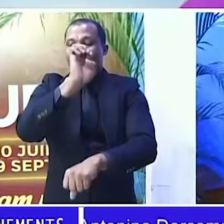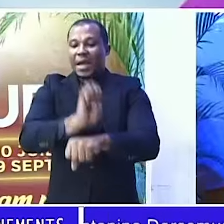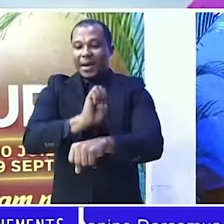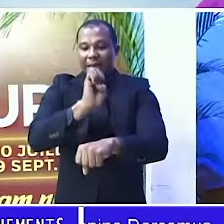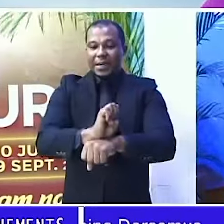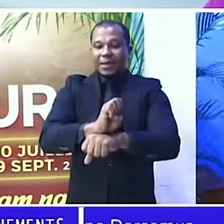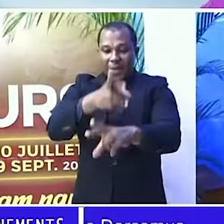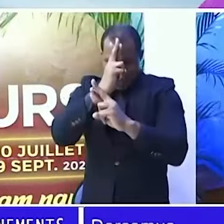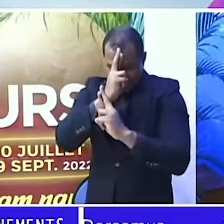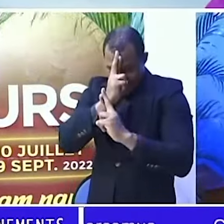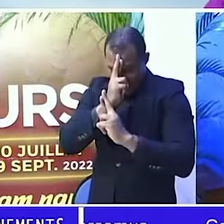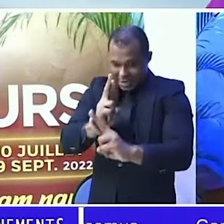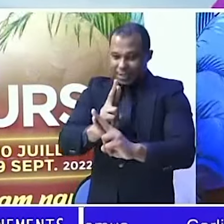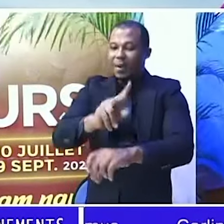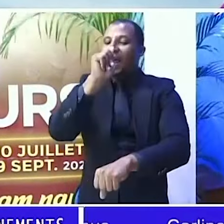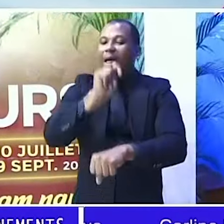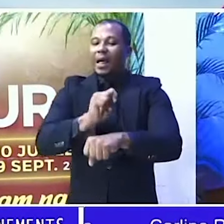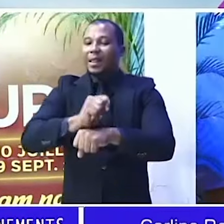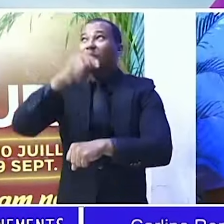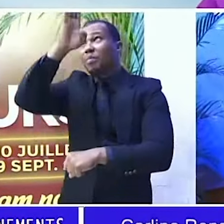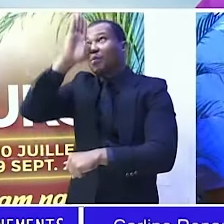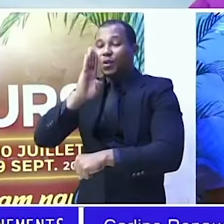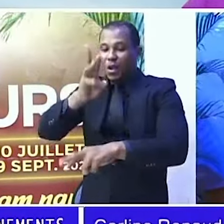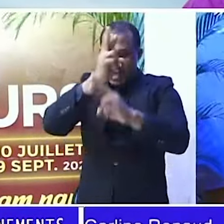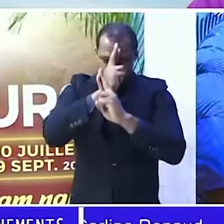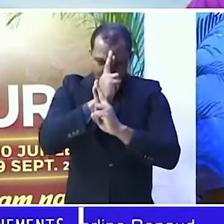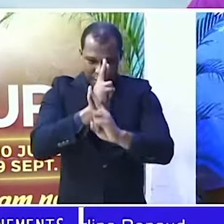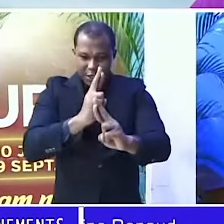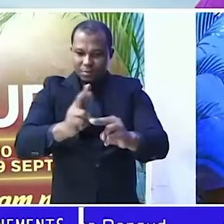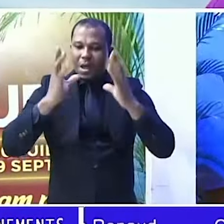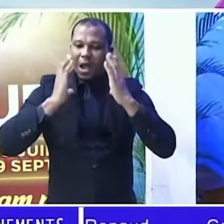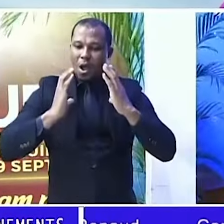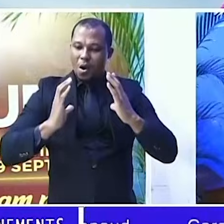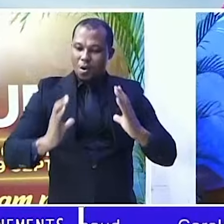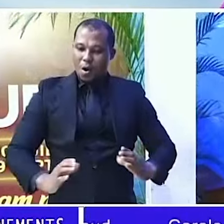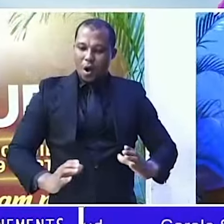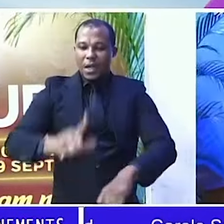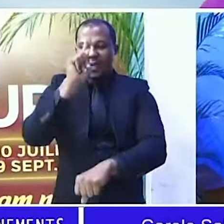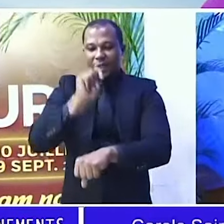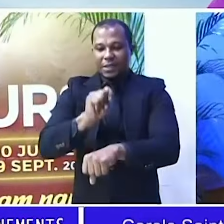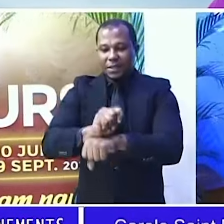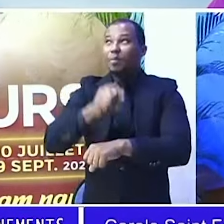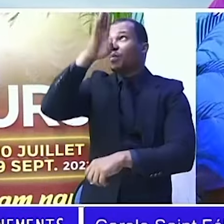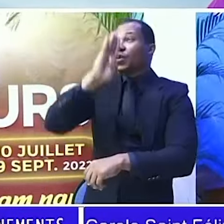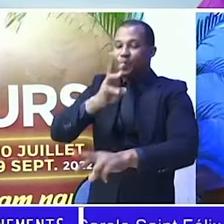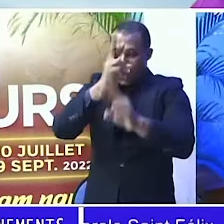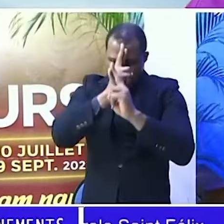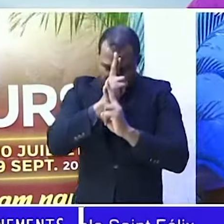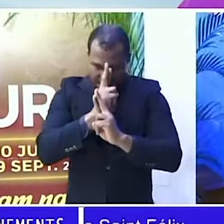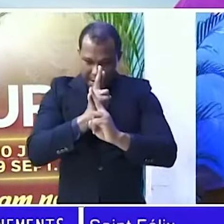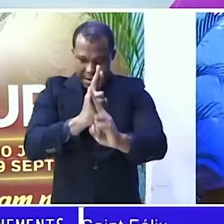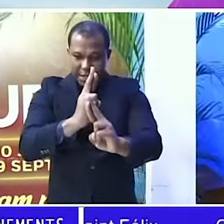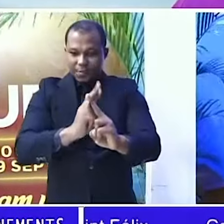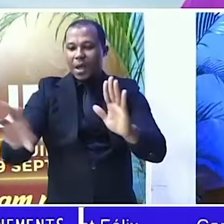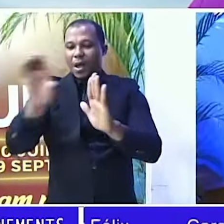le respect du temple de Dieu, le respect du corps qui est le temple de Dieu, le respect des